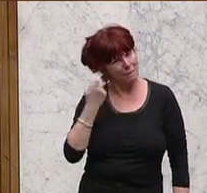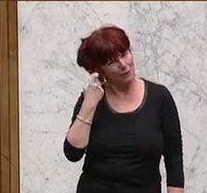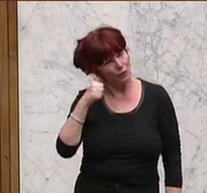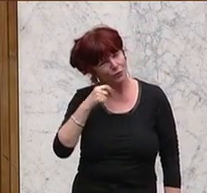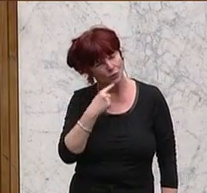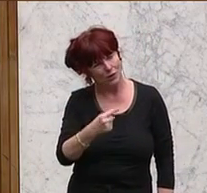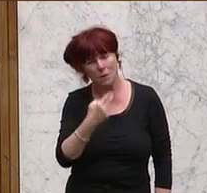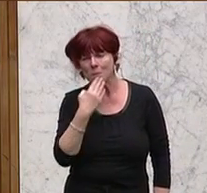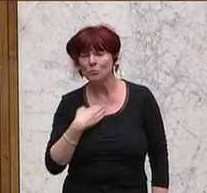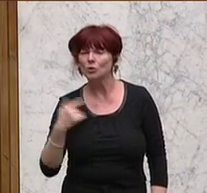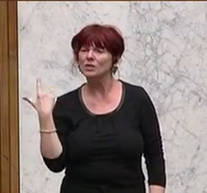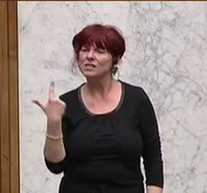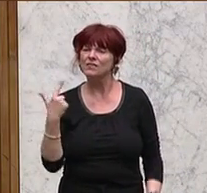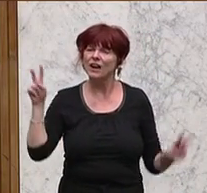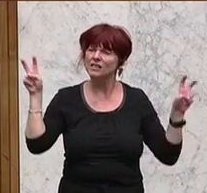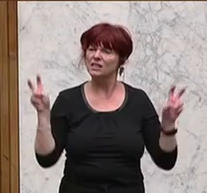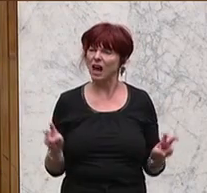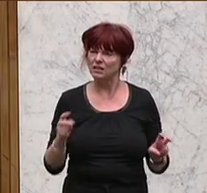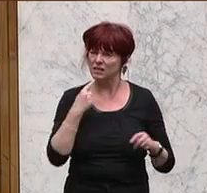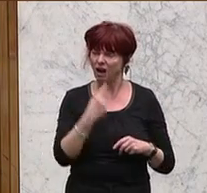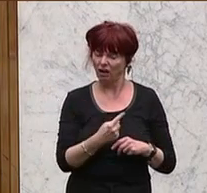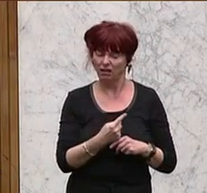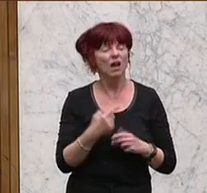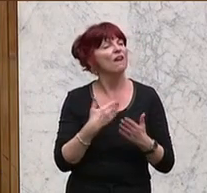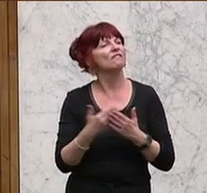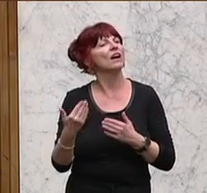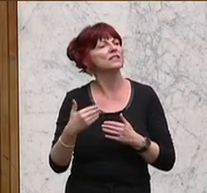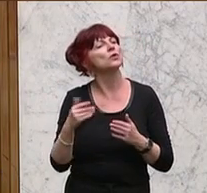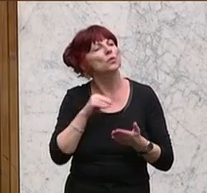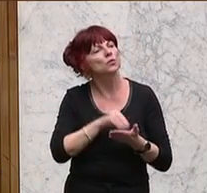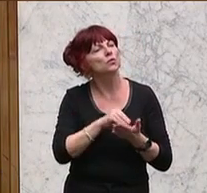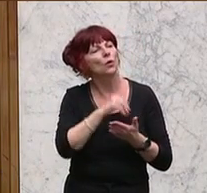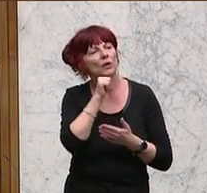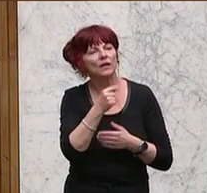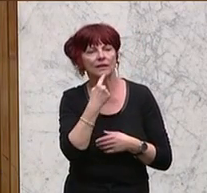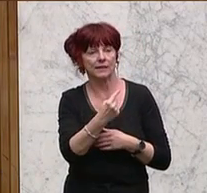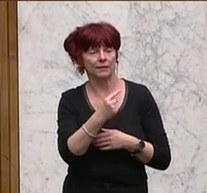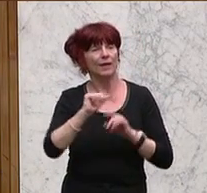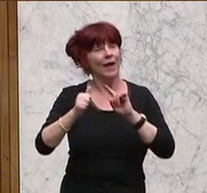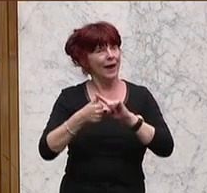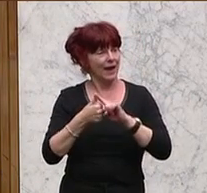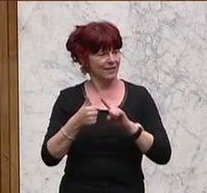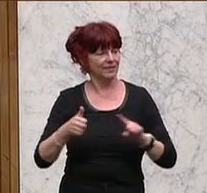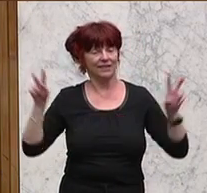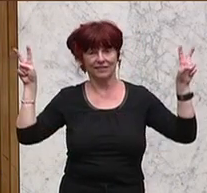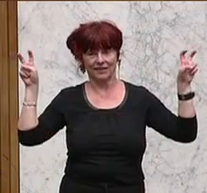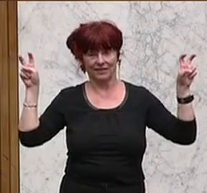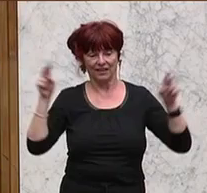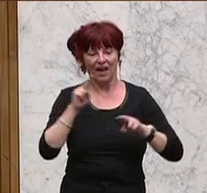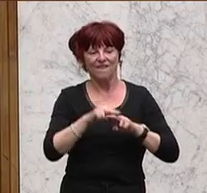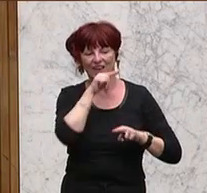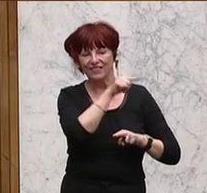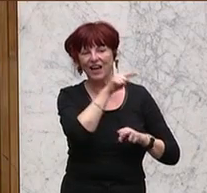dazu zwei Zitate bringen, die es bis dato hier noch nicht gab. Das erste Zitat ist: Wenn wir das hier falsch